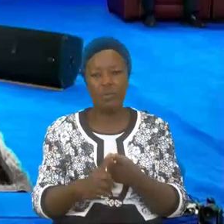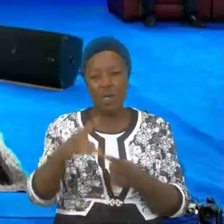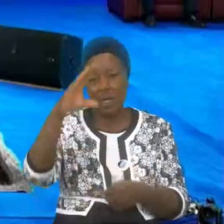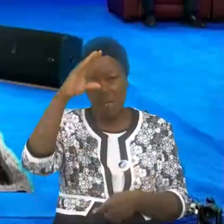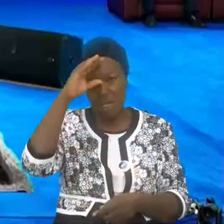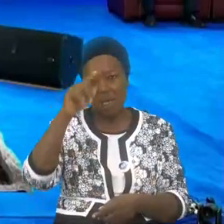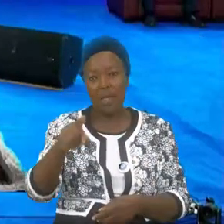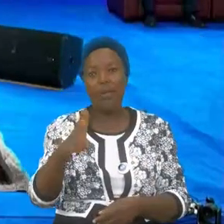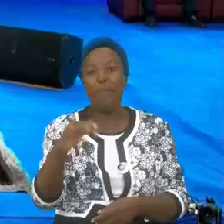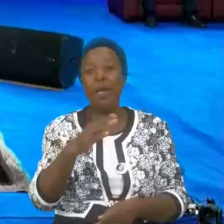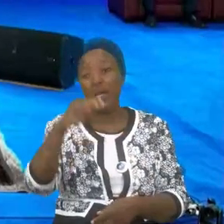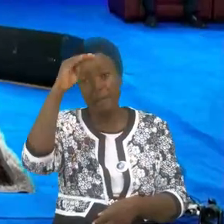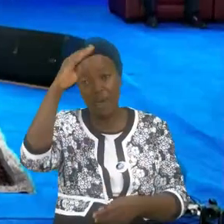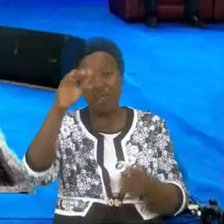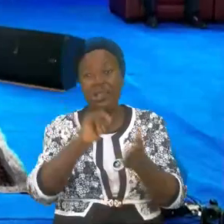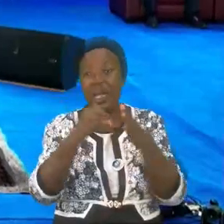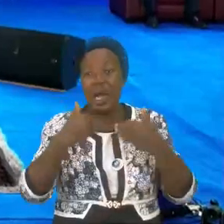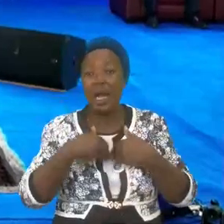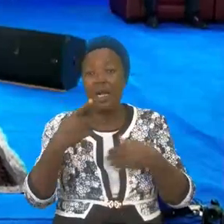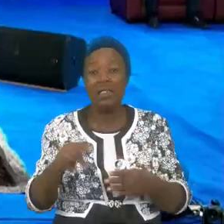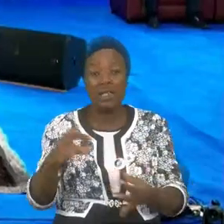Par un homme